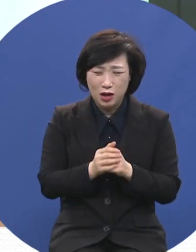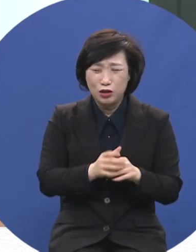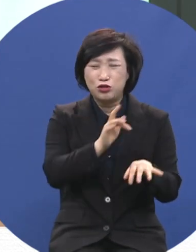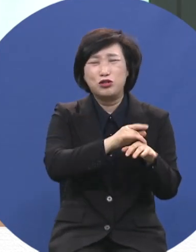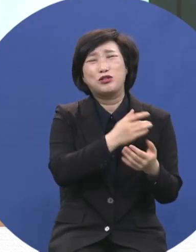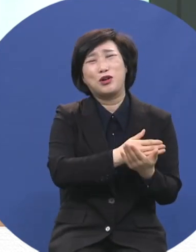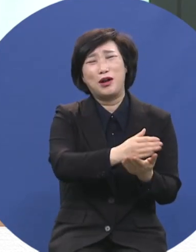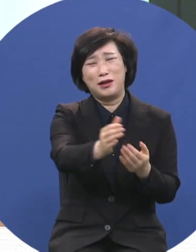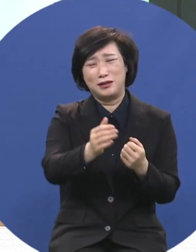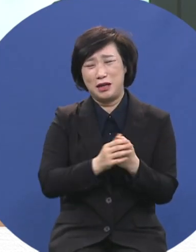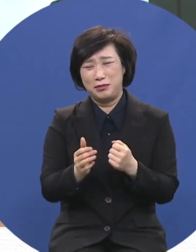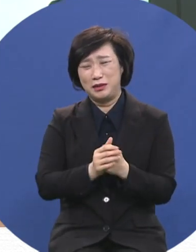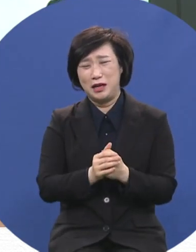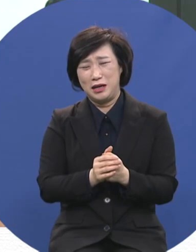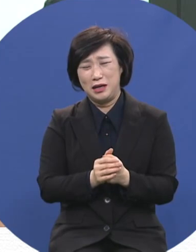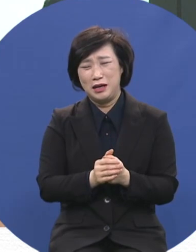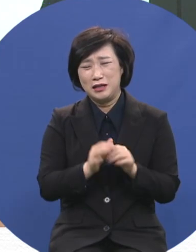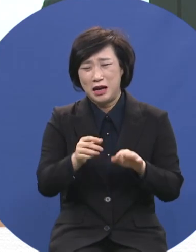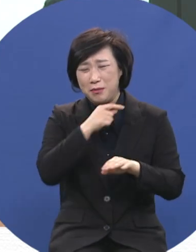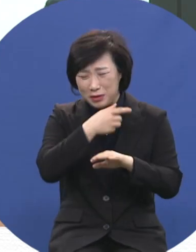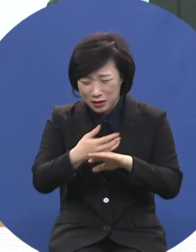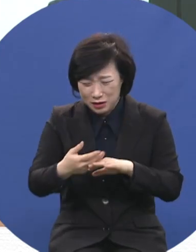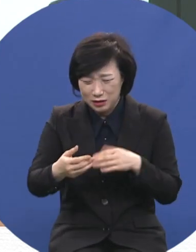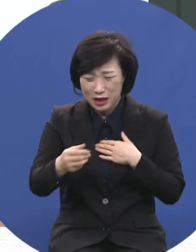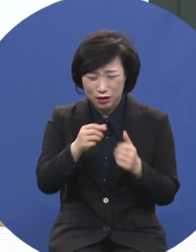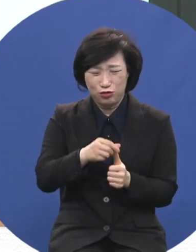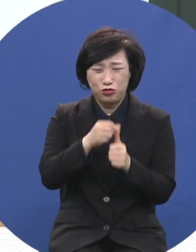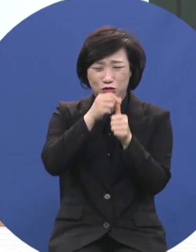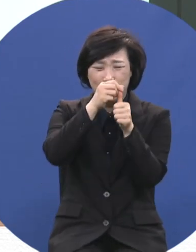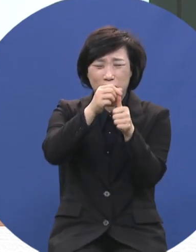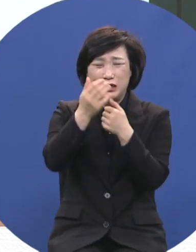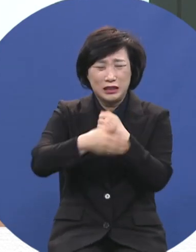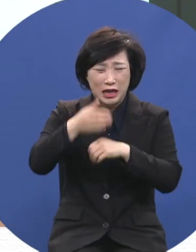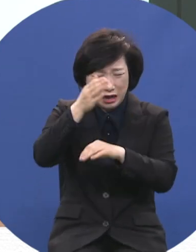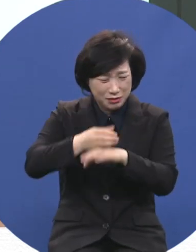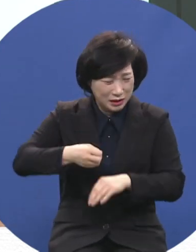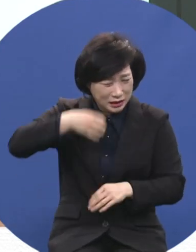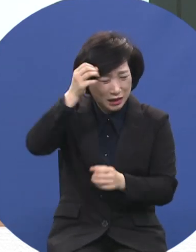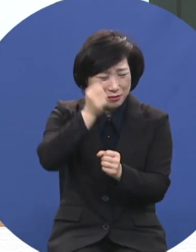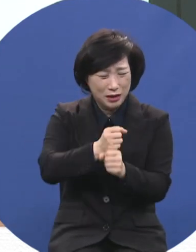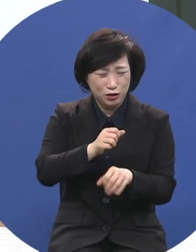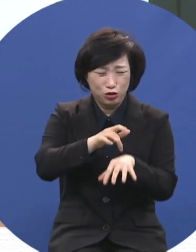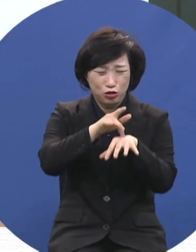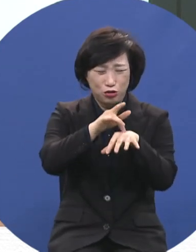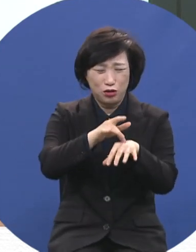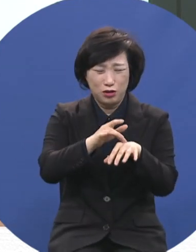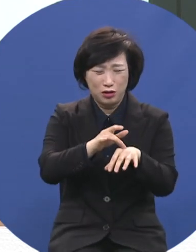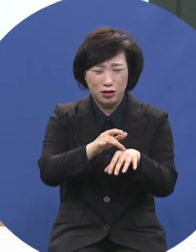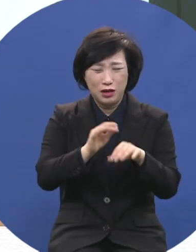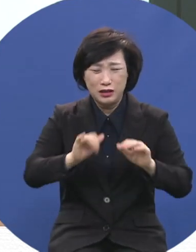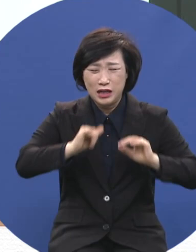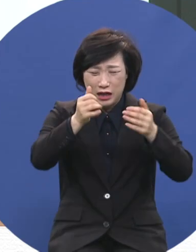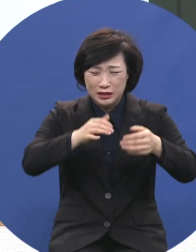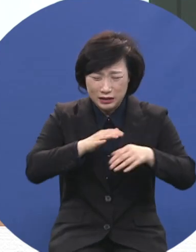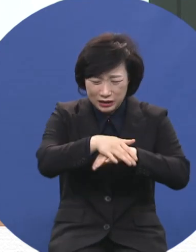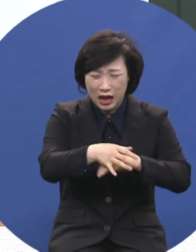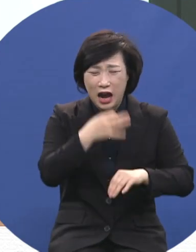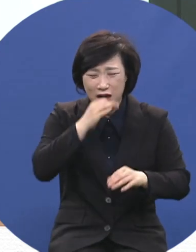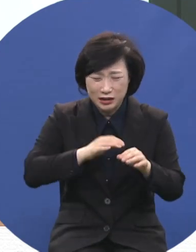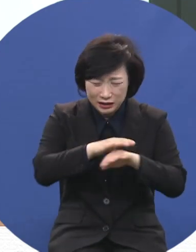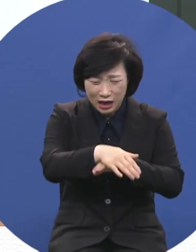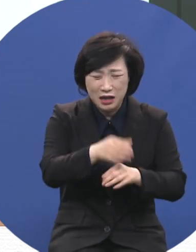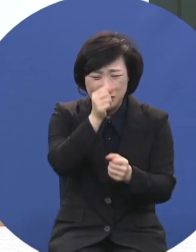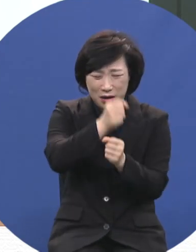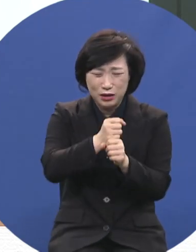되기 때문에 피를 구원하시는 감사를 망각하게 하는 귀신, 세속적으로